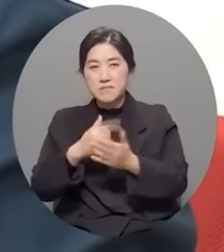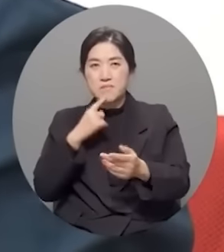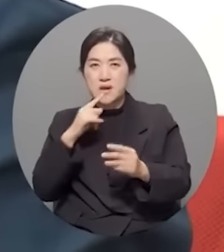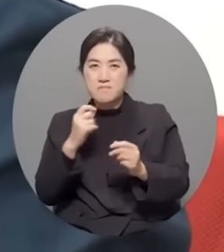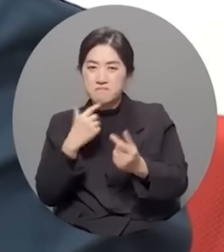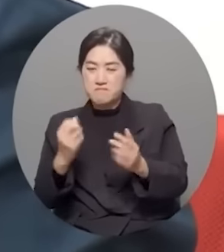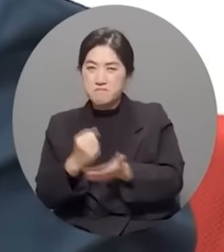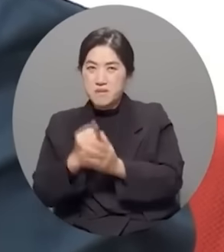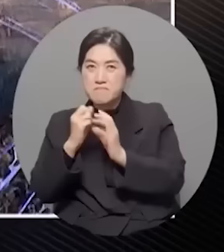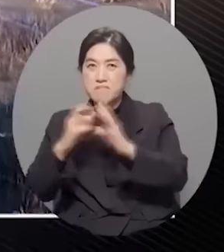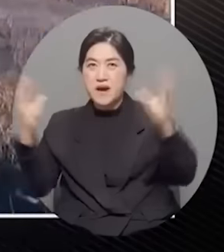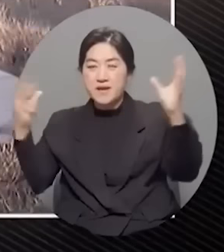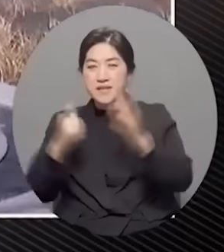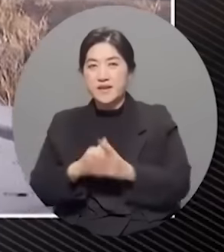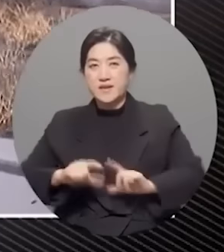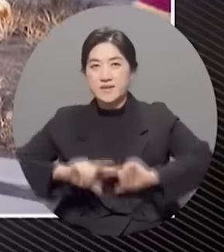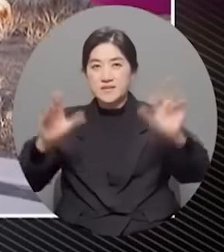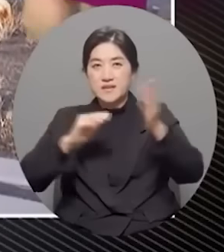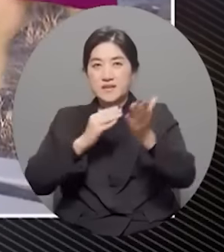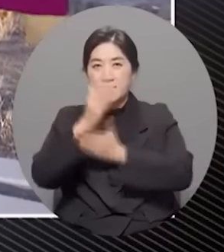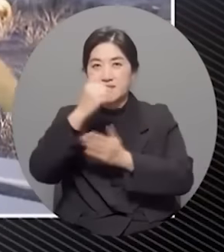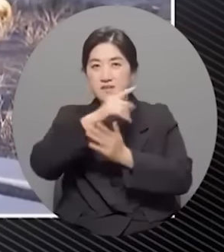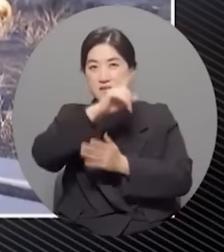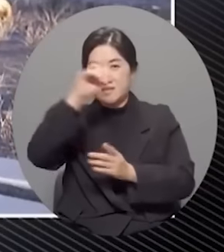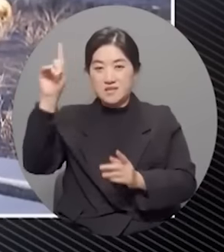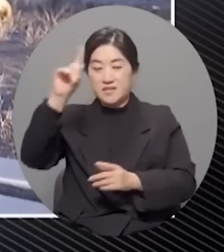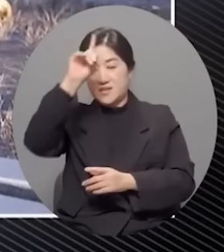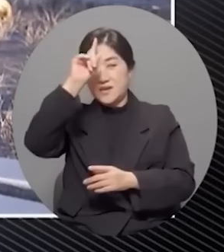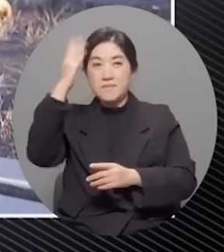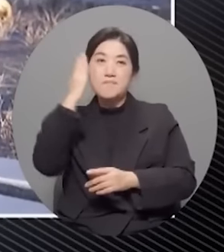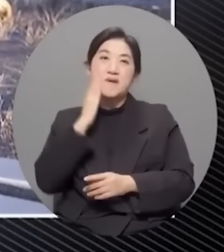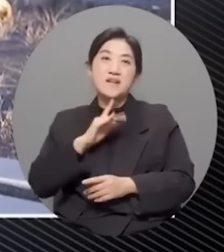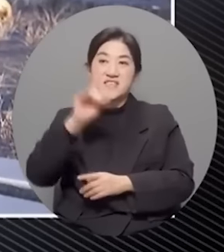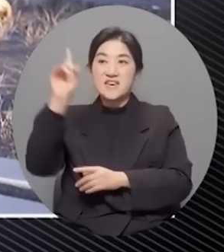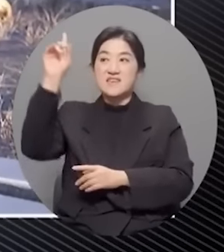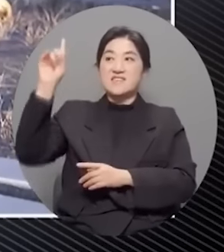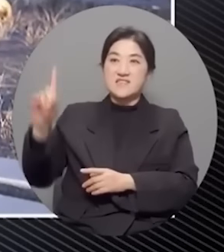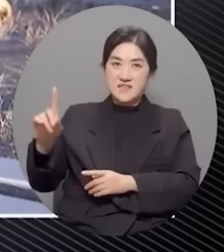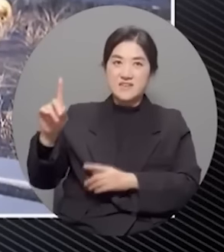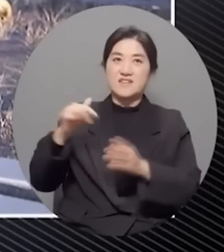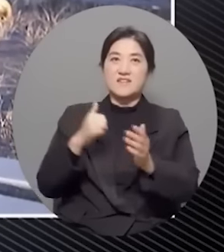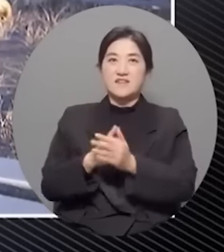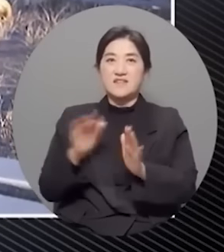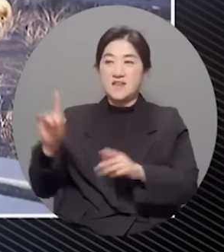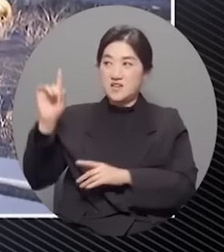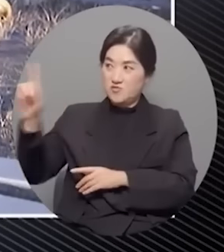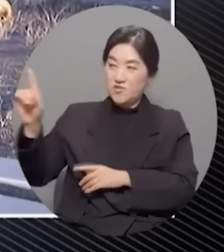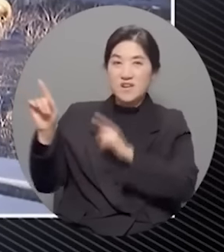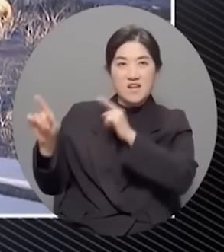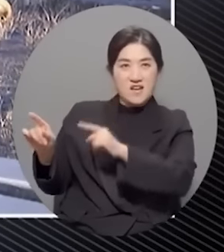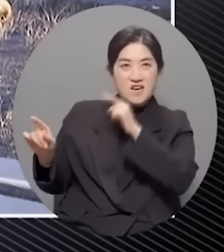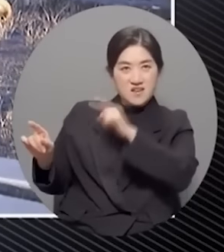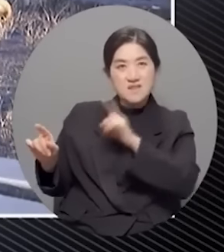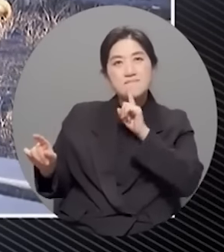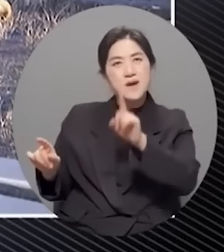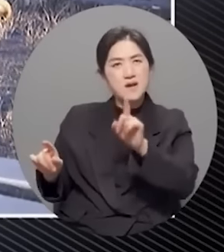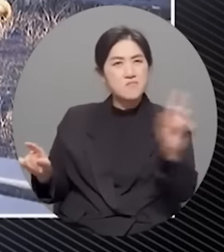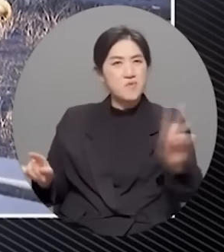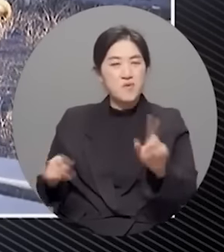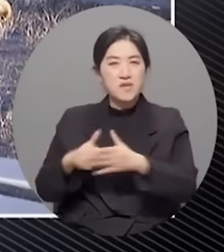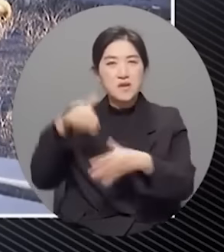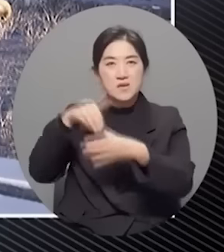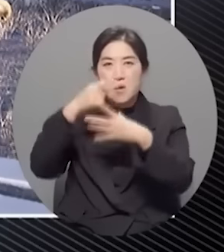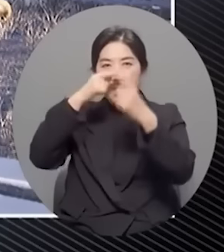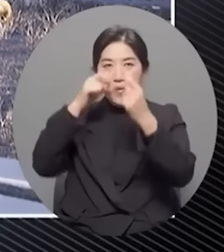했습니다 기상캐스터 크기 파란색 숫 숫을 쳤 선거를